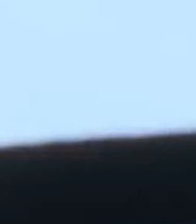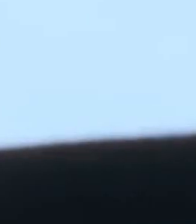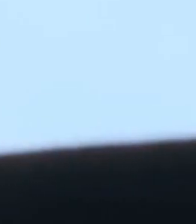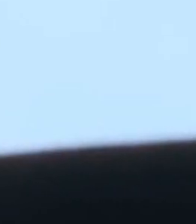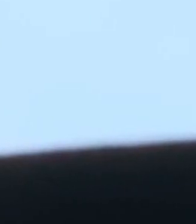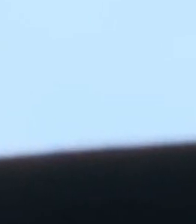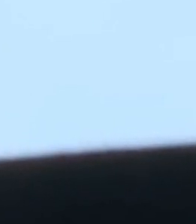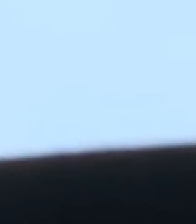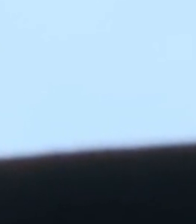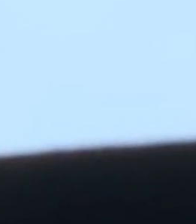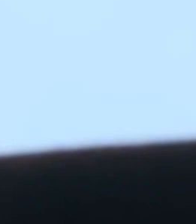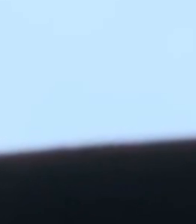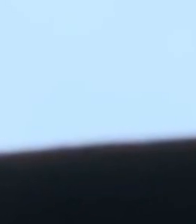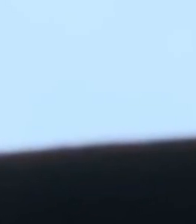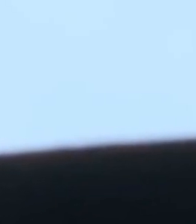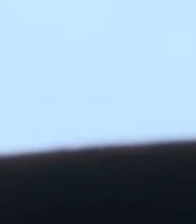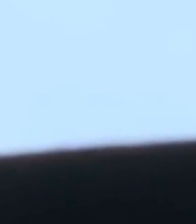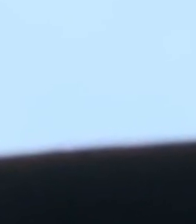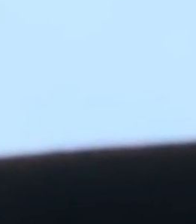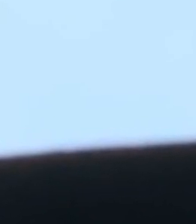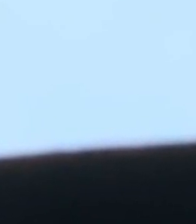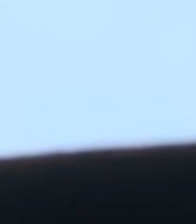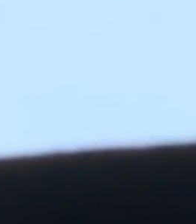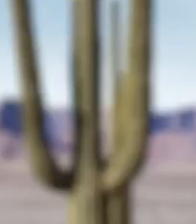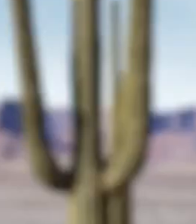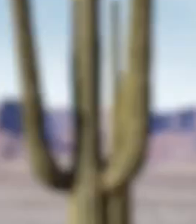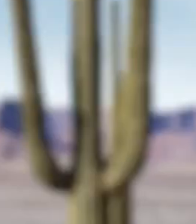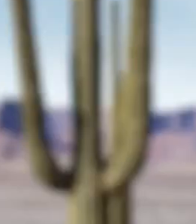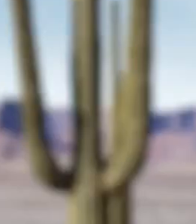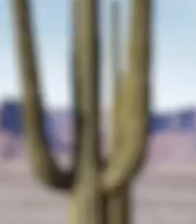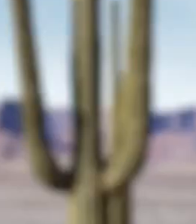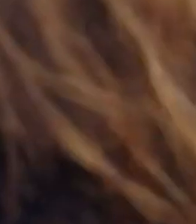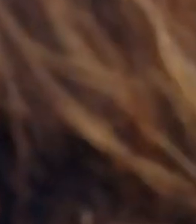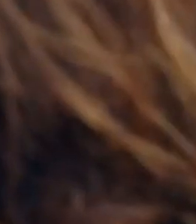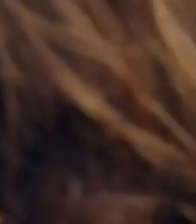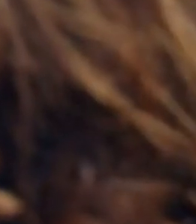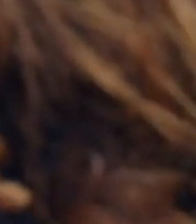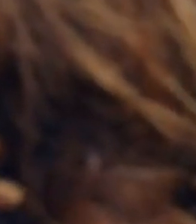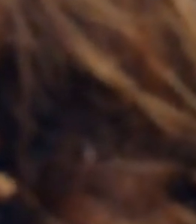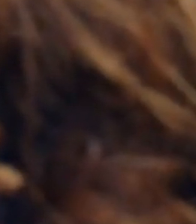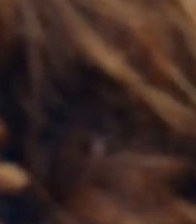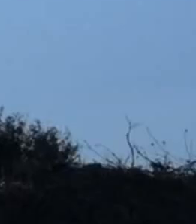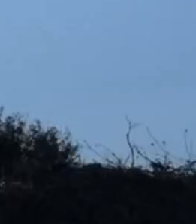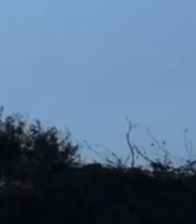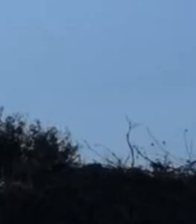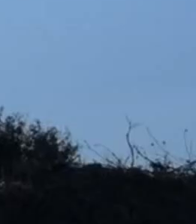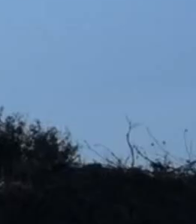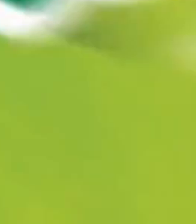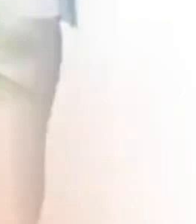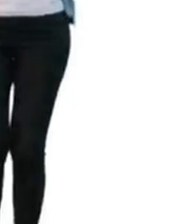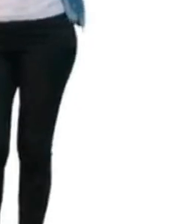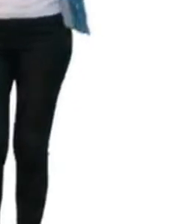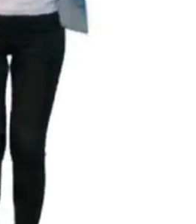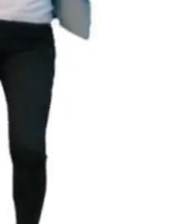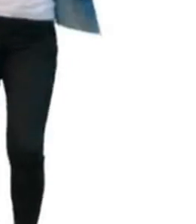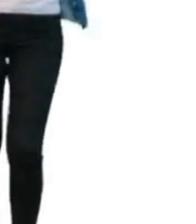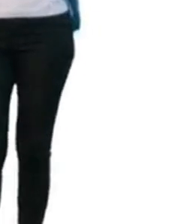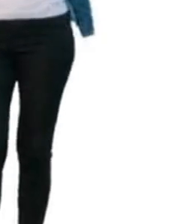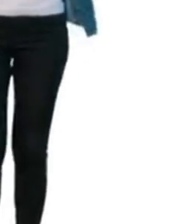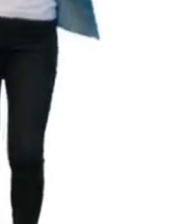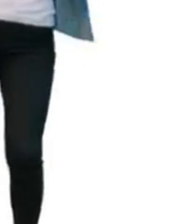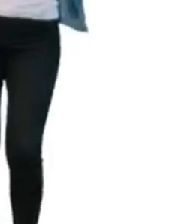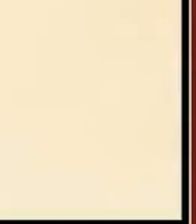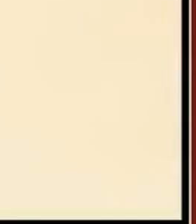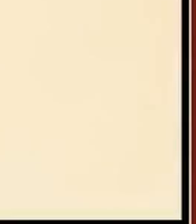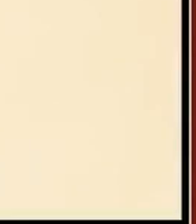นี่เลยเม็ดอมสมุนไพรอาปาเช่รสมะขามป้อมอย่าลืมล่ะเม็ดอมสมุนไพรอาปาเช่ We love